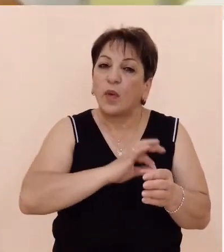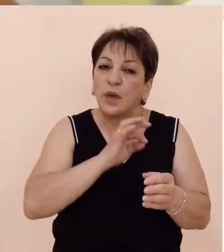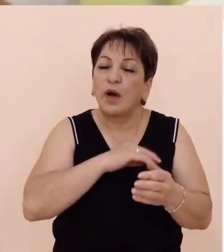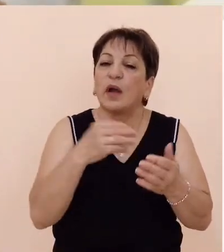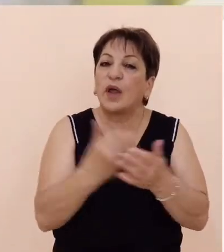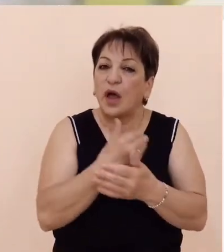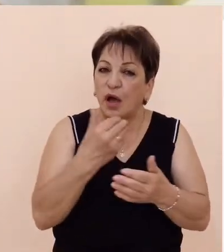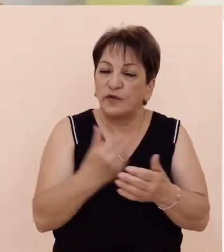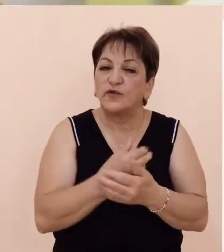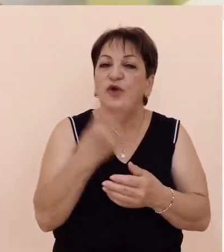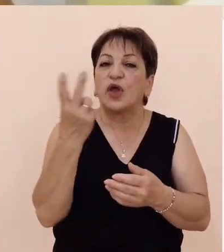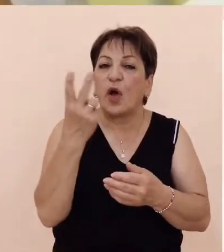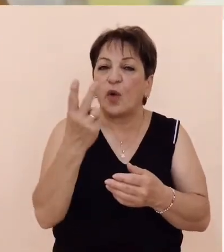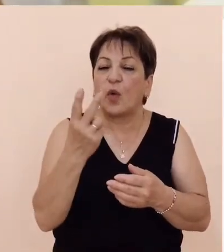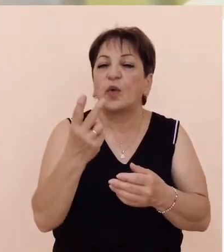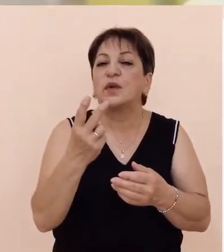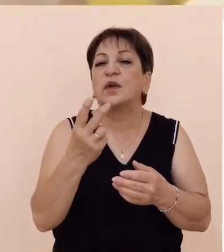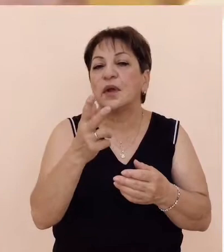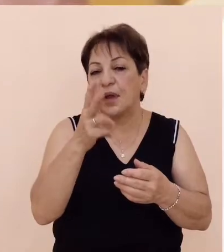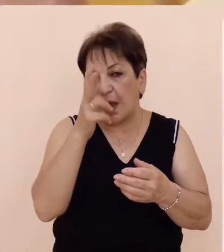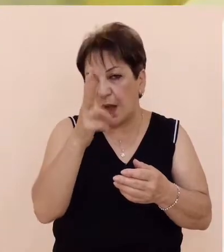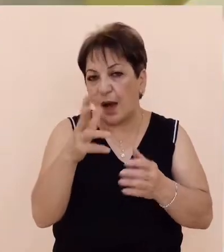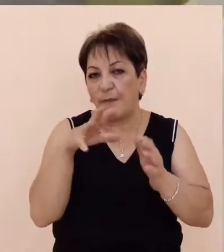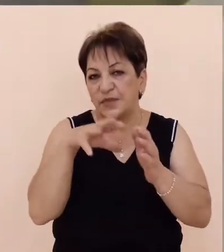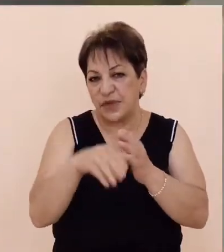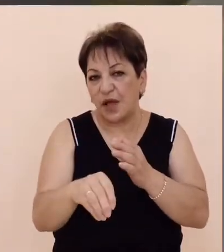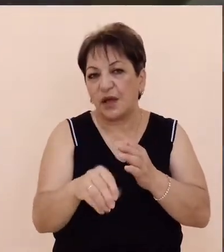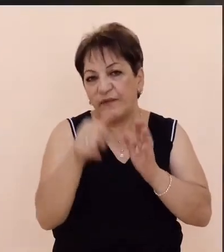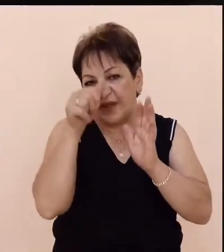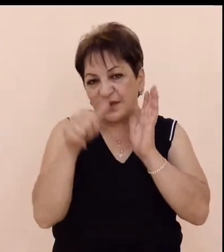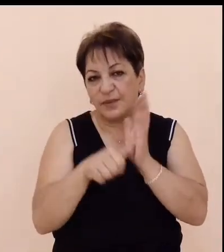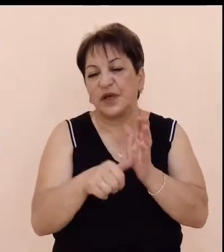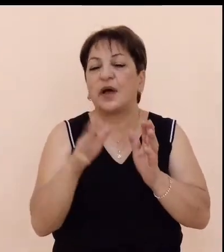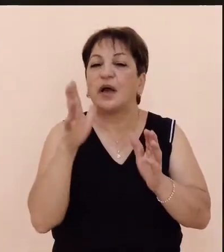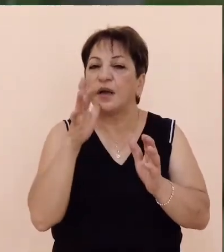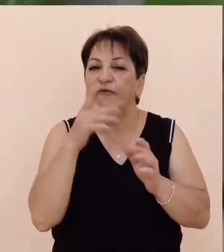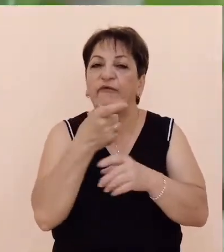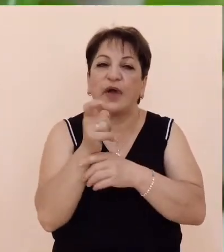հղիության երկրորդ հեռամսյակի մասին պատմող ֆիլմում։